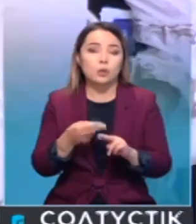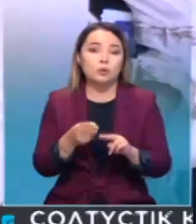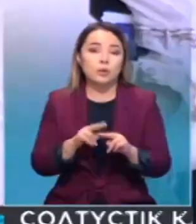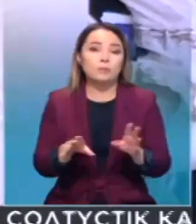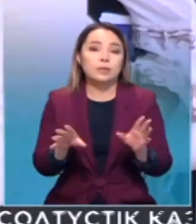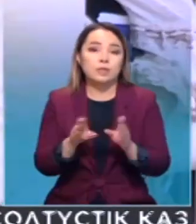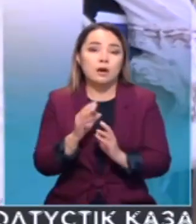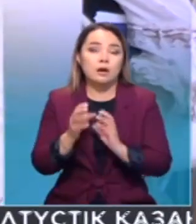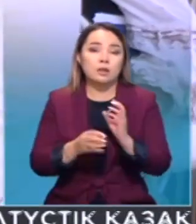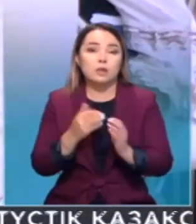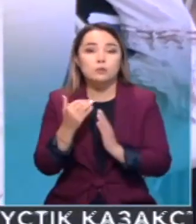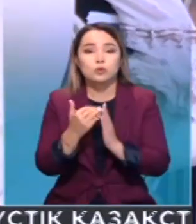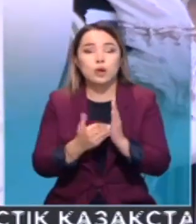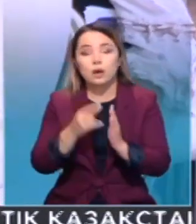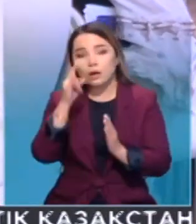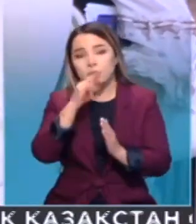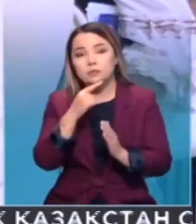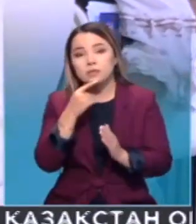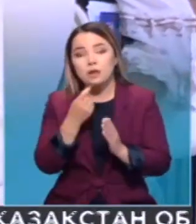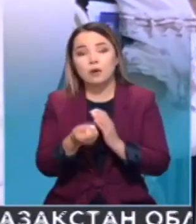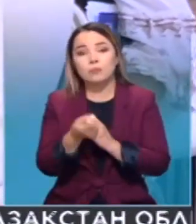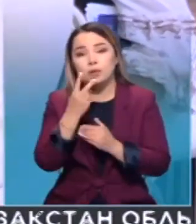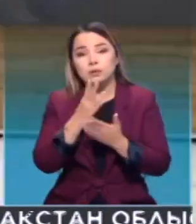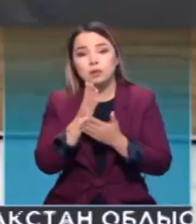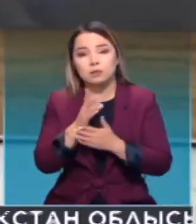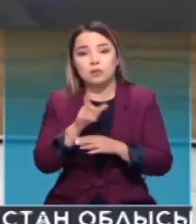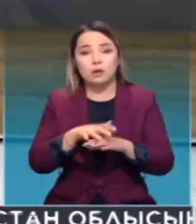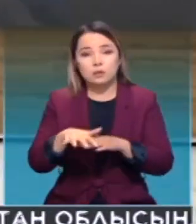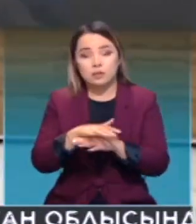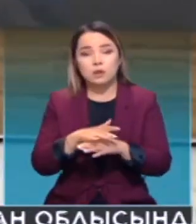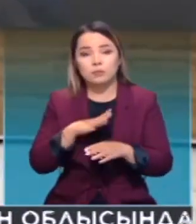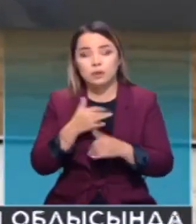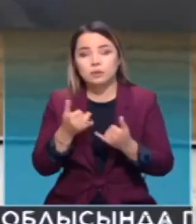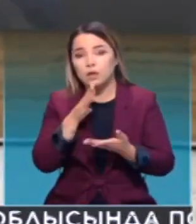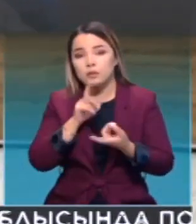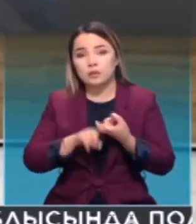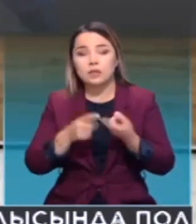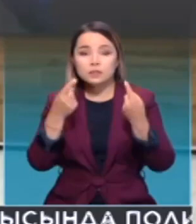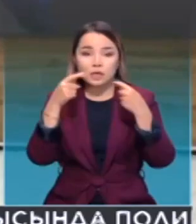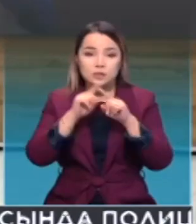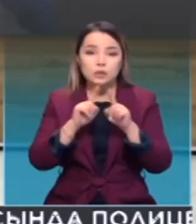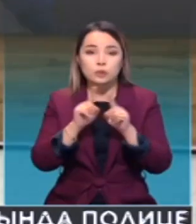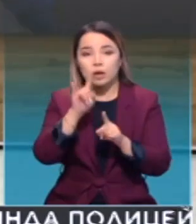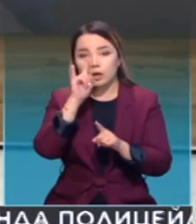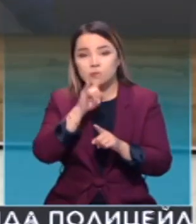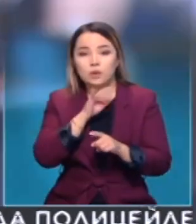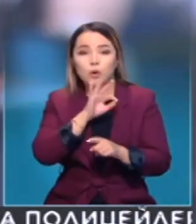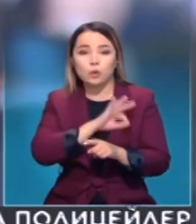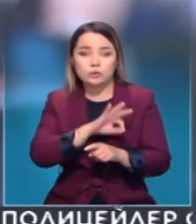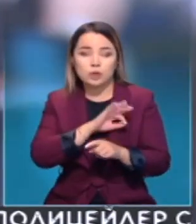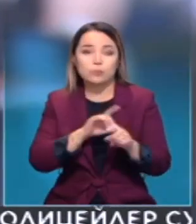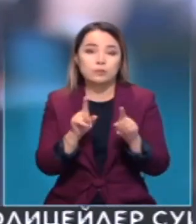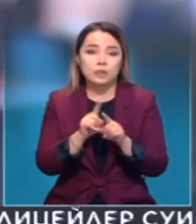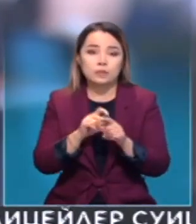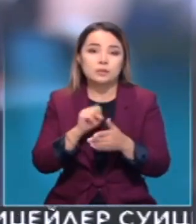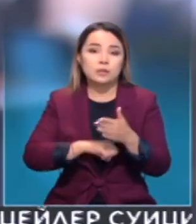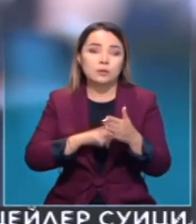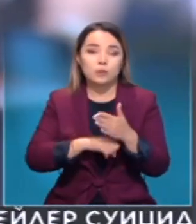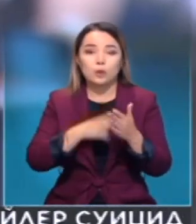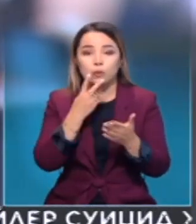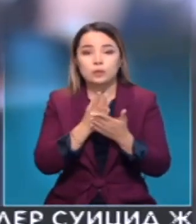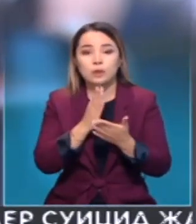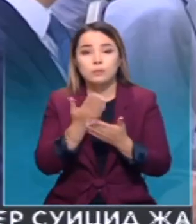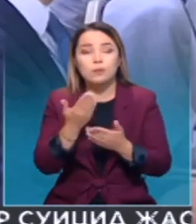бірге әлемдік жүйелерде қазақ тілінің пайда болуы халық үшін басқа заманауи технологиялардың да қазақша қолжетімді болуына септігін